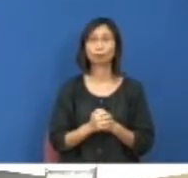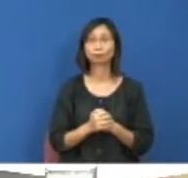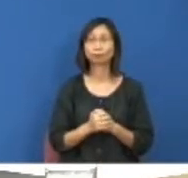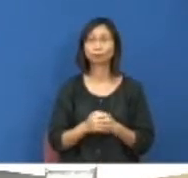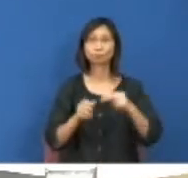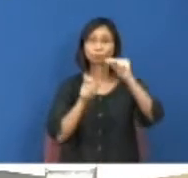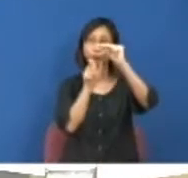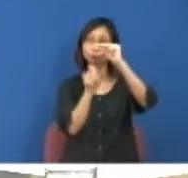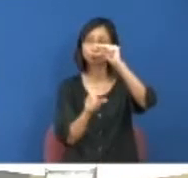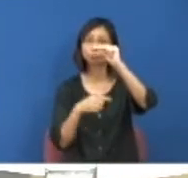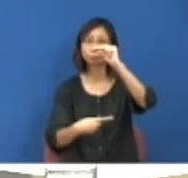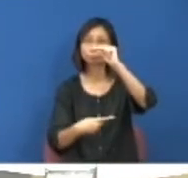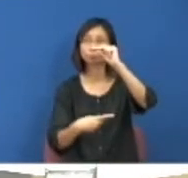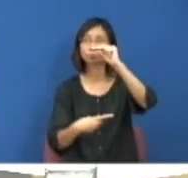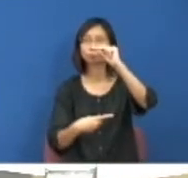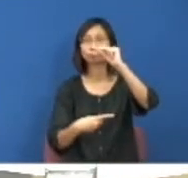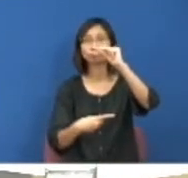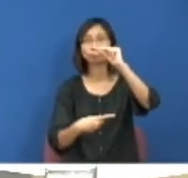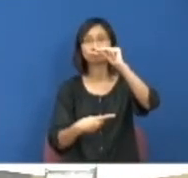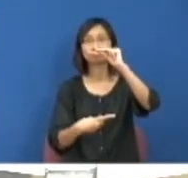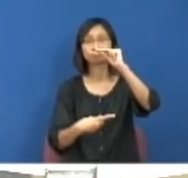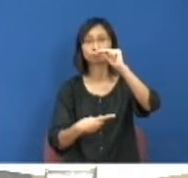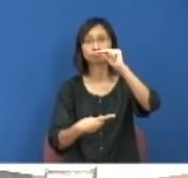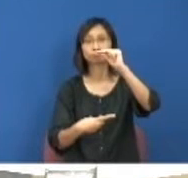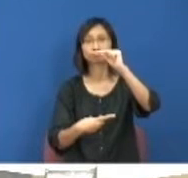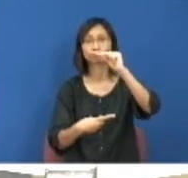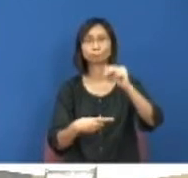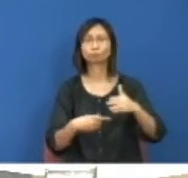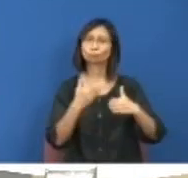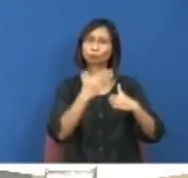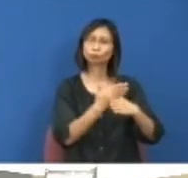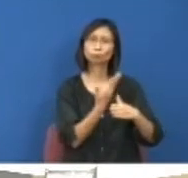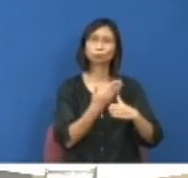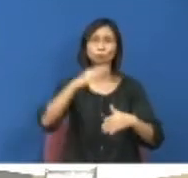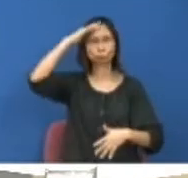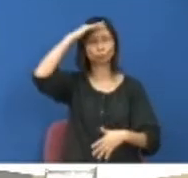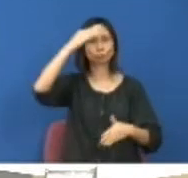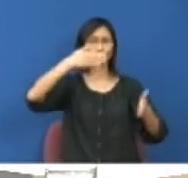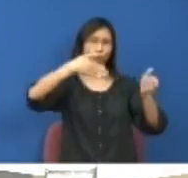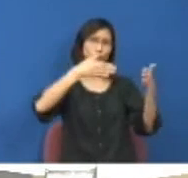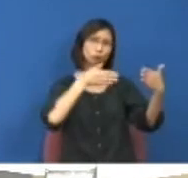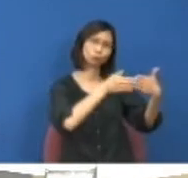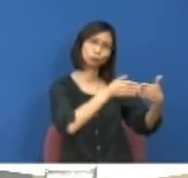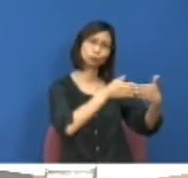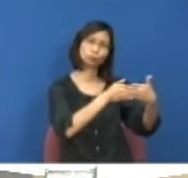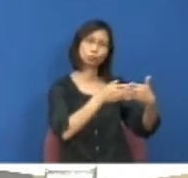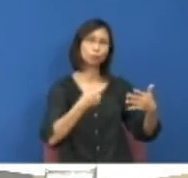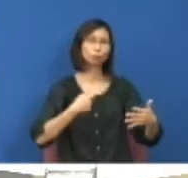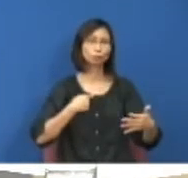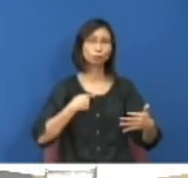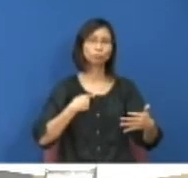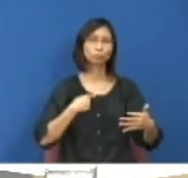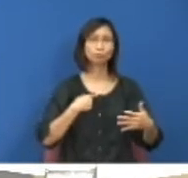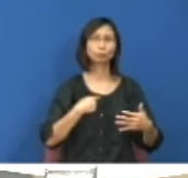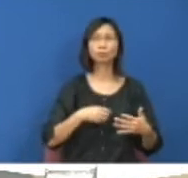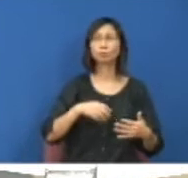七一，即係嗰個因為警方攔咗我哋幾次。遷移了我們